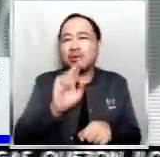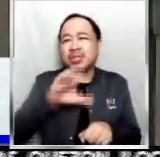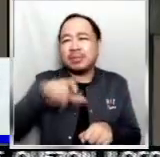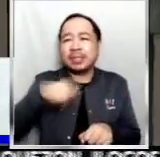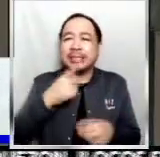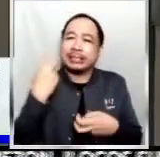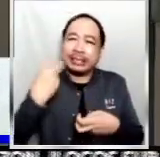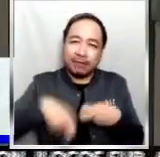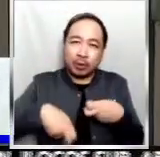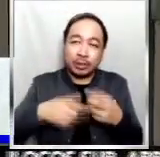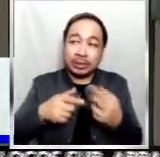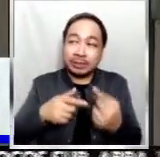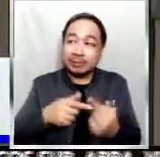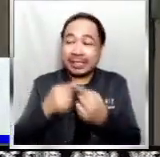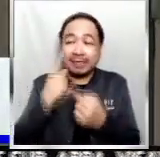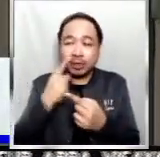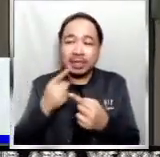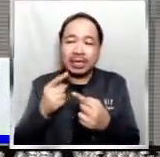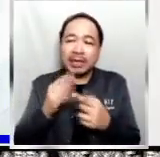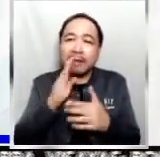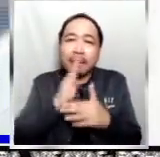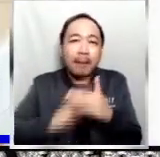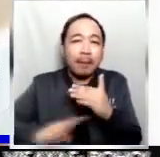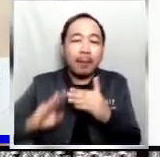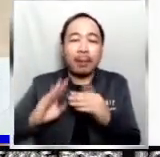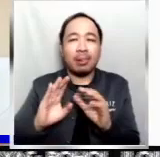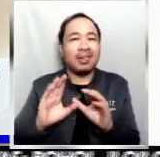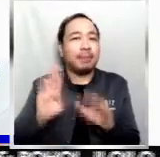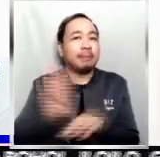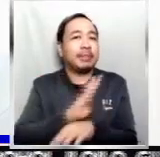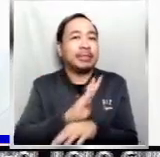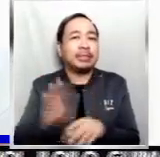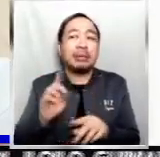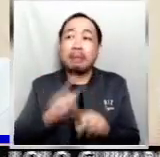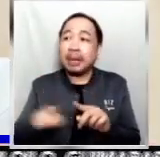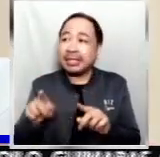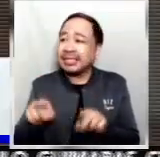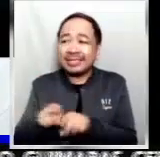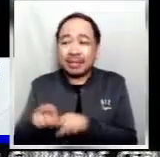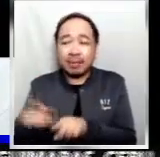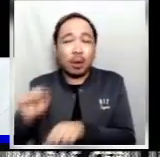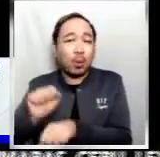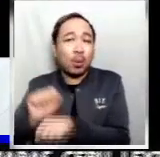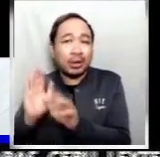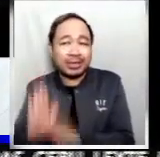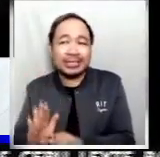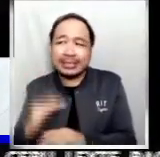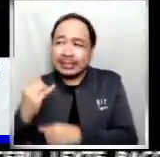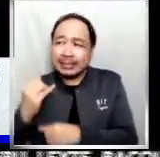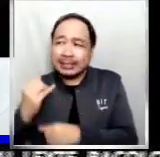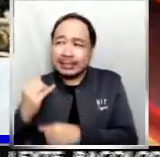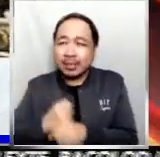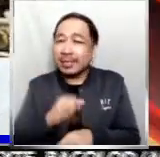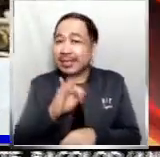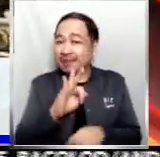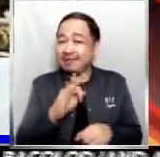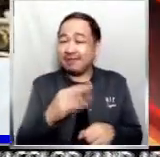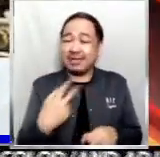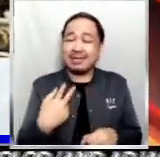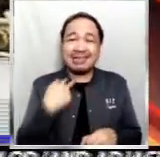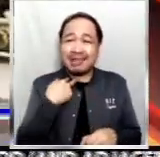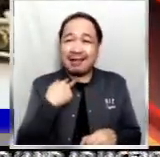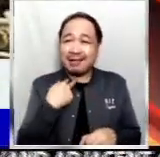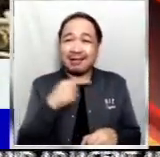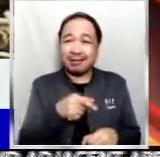Pero hirap din ang mga manggagawa nitong pandemya. Kung hirap daw talaga ang negosyo, sana'y makipagdialogo sa mga empleyado.